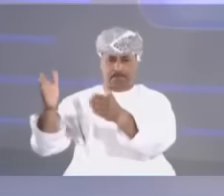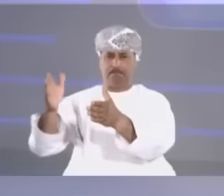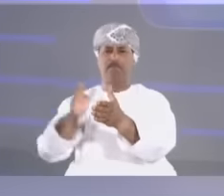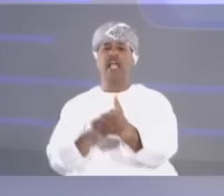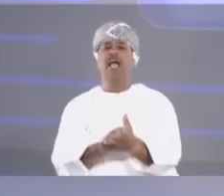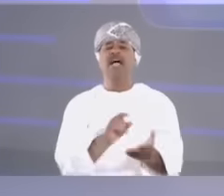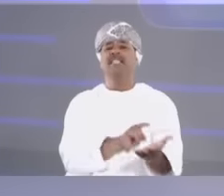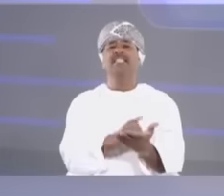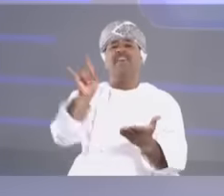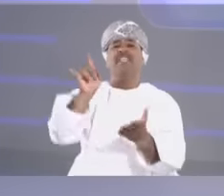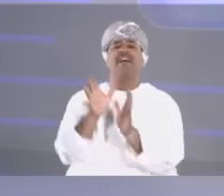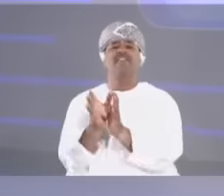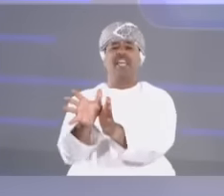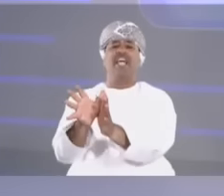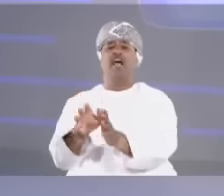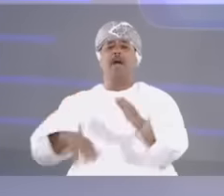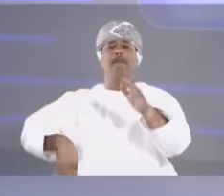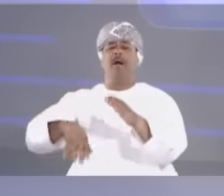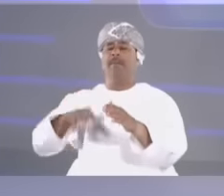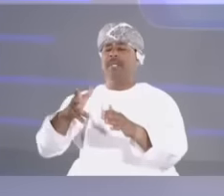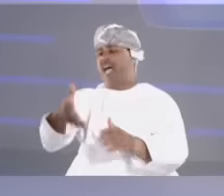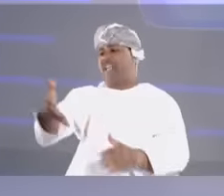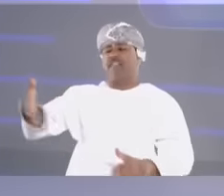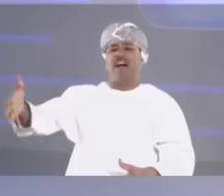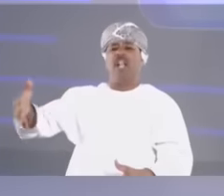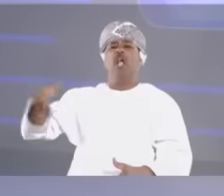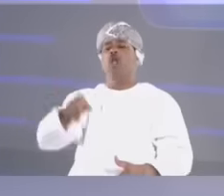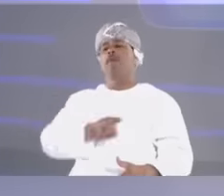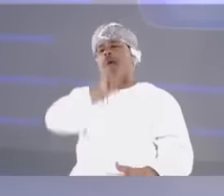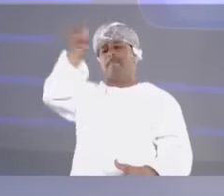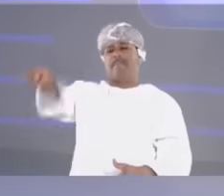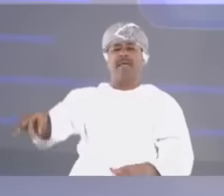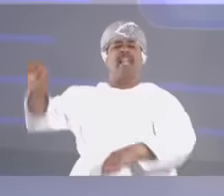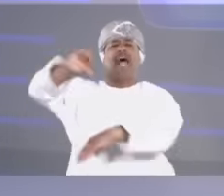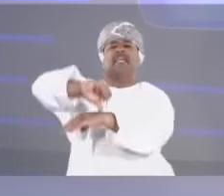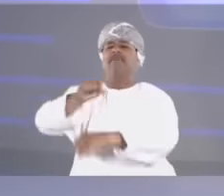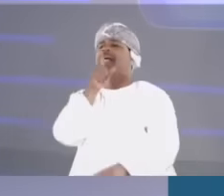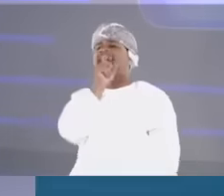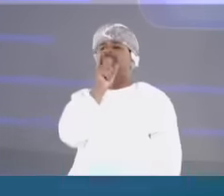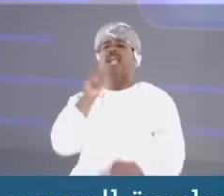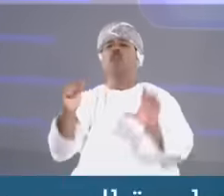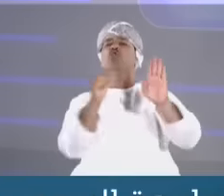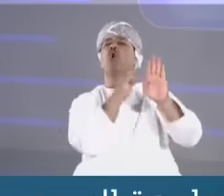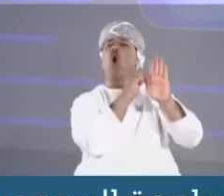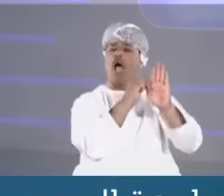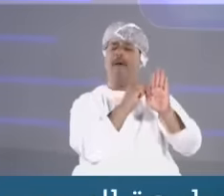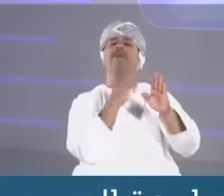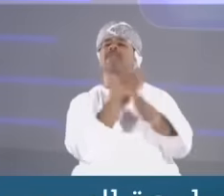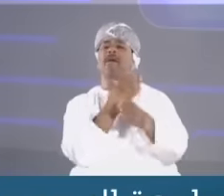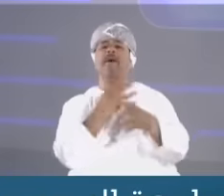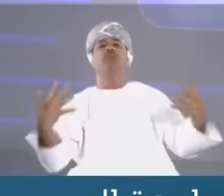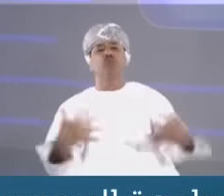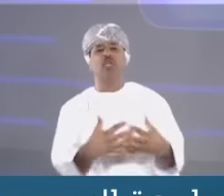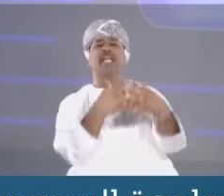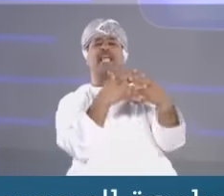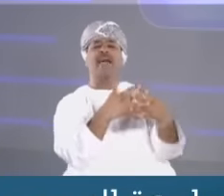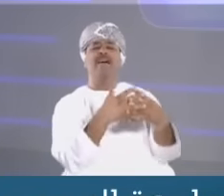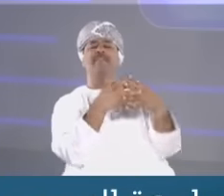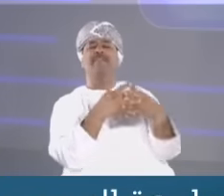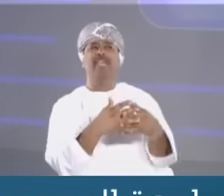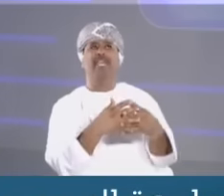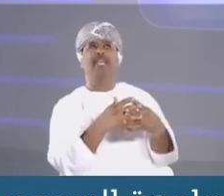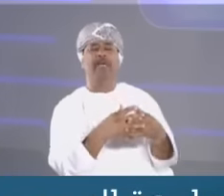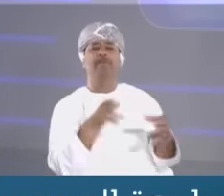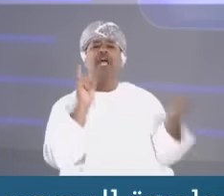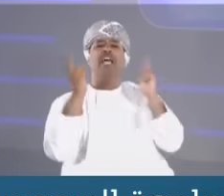غادرت بعثة المنتخب الوطني للبراعم صباح اليوم إلى العاصمة القطرية الدوحة، وذلك للمشاركة في المهرجان